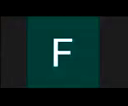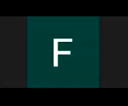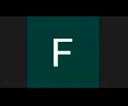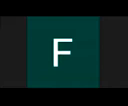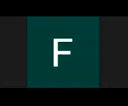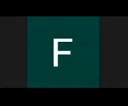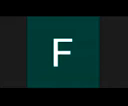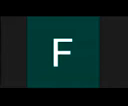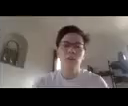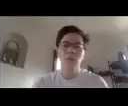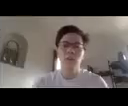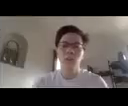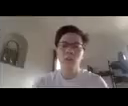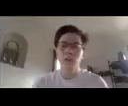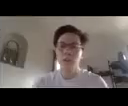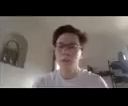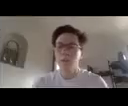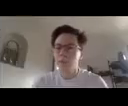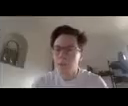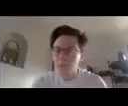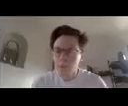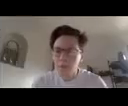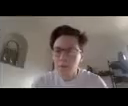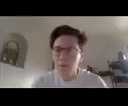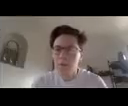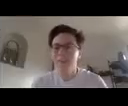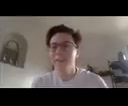Un autre exemple, Sage.